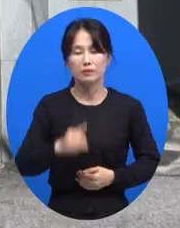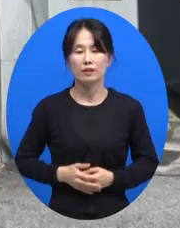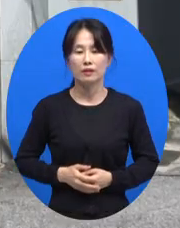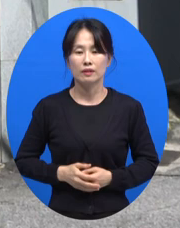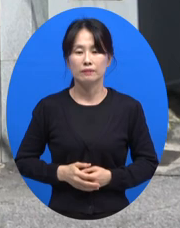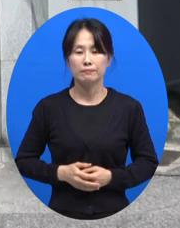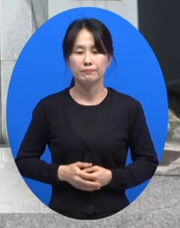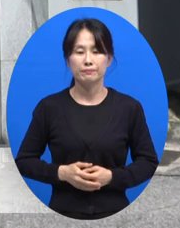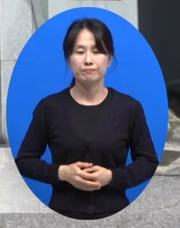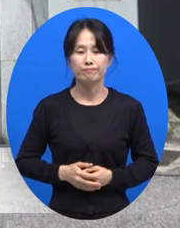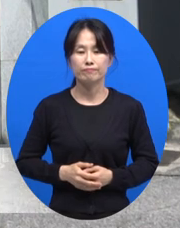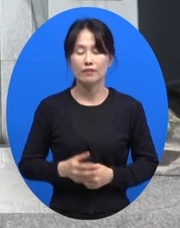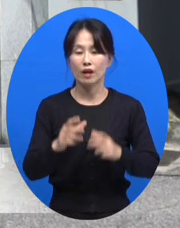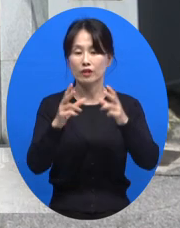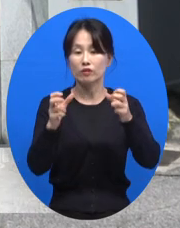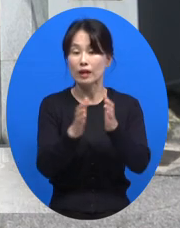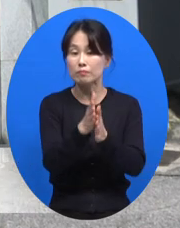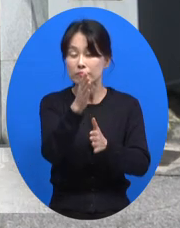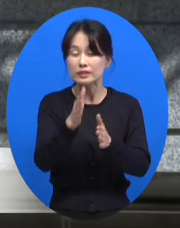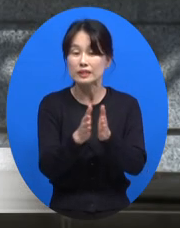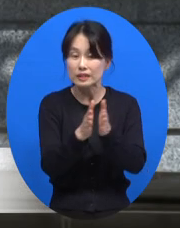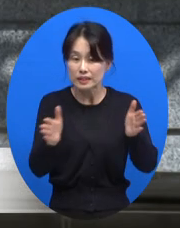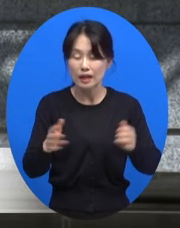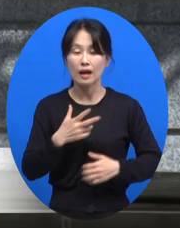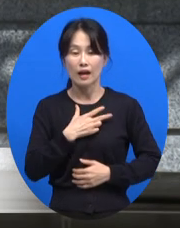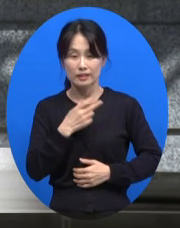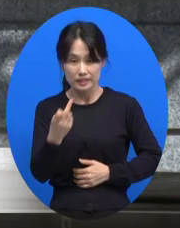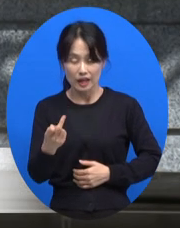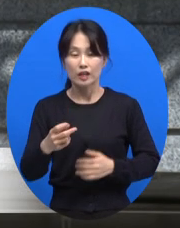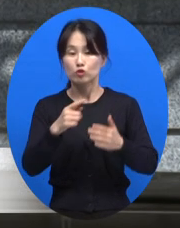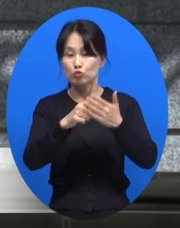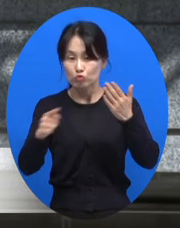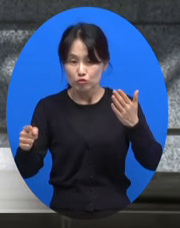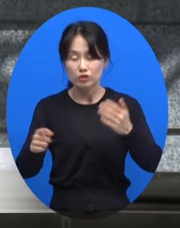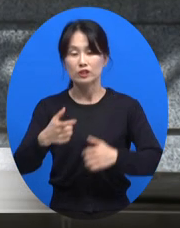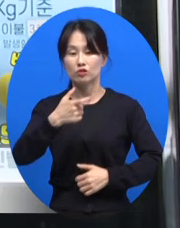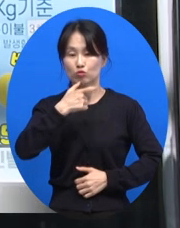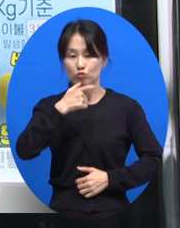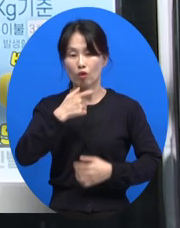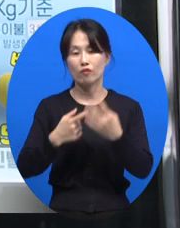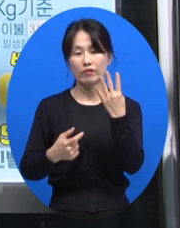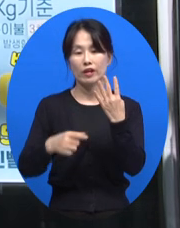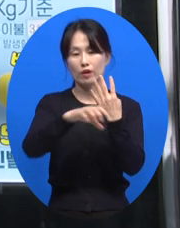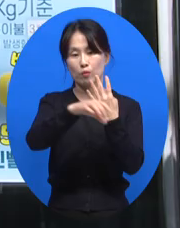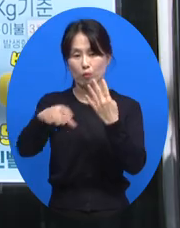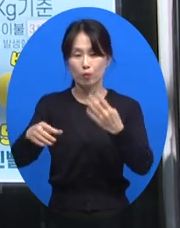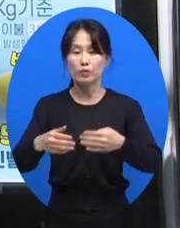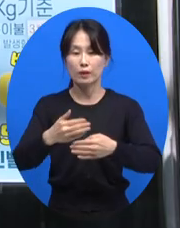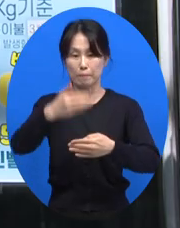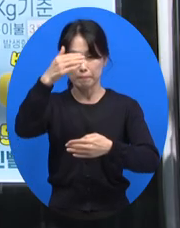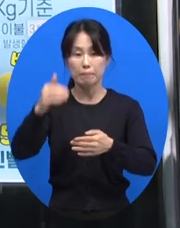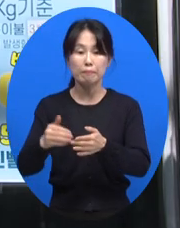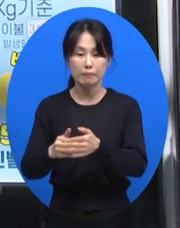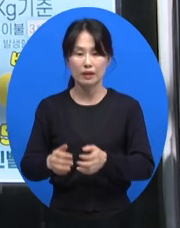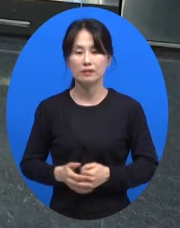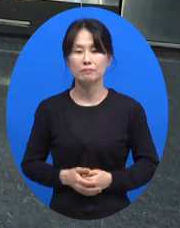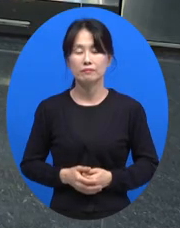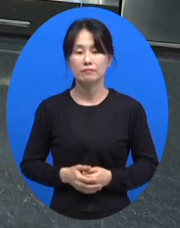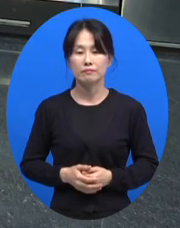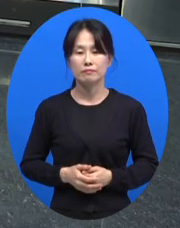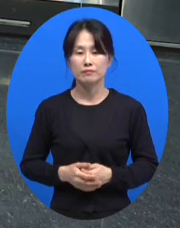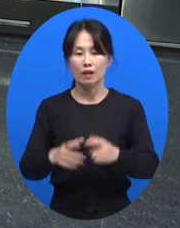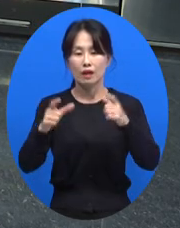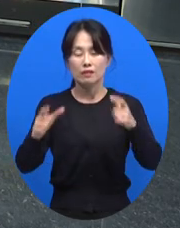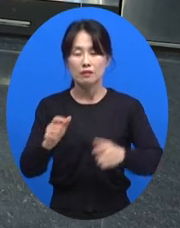있습니다. 먼저 성남을 시작으로 올해는 안산과 구리, 수원까지 네 곳에 개점했습니다.